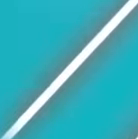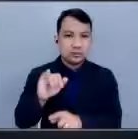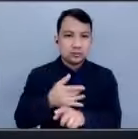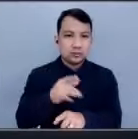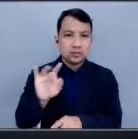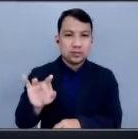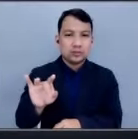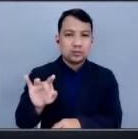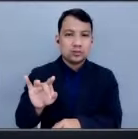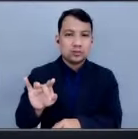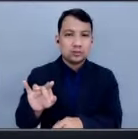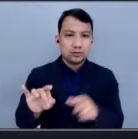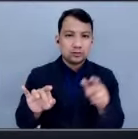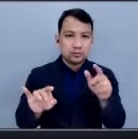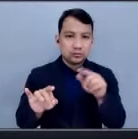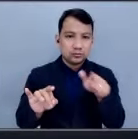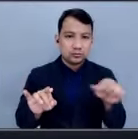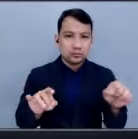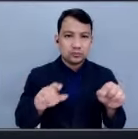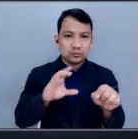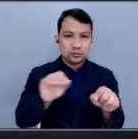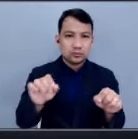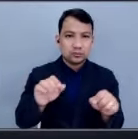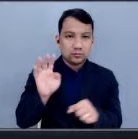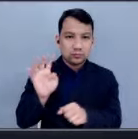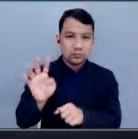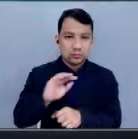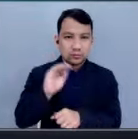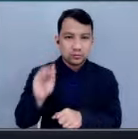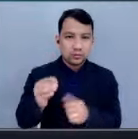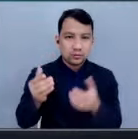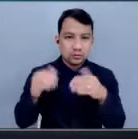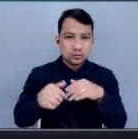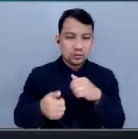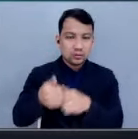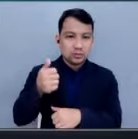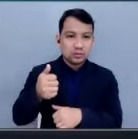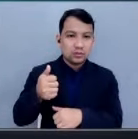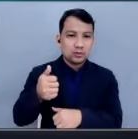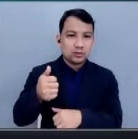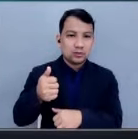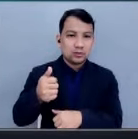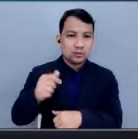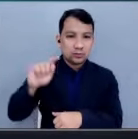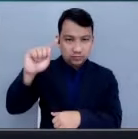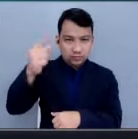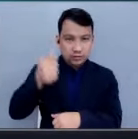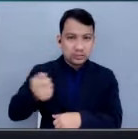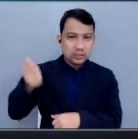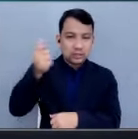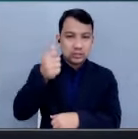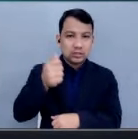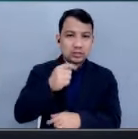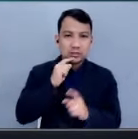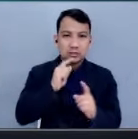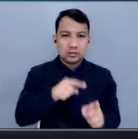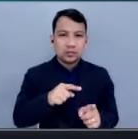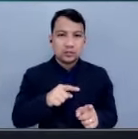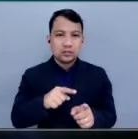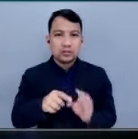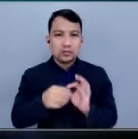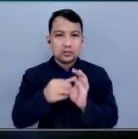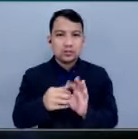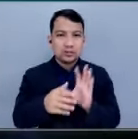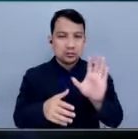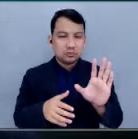Pumasok ang Zus Coffee na may 40% chance ang makuha ang top pick. Base sa ilang ulat, baka kunin ang kuponan ang dating